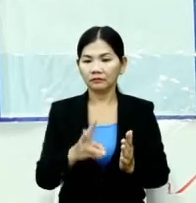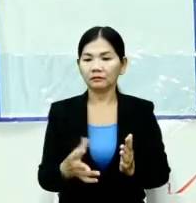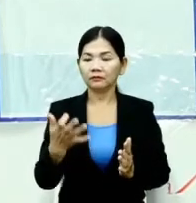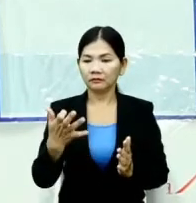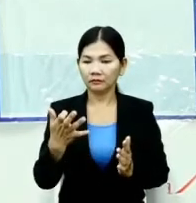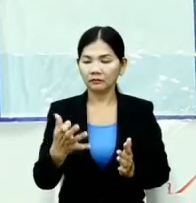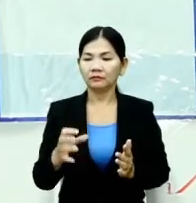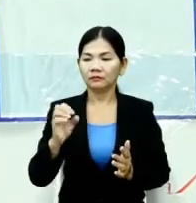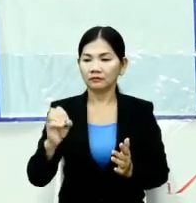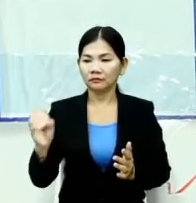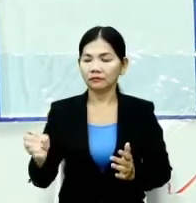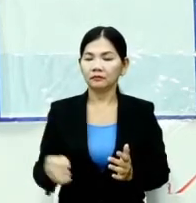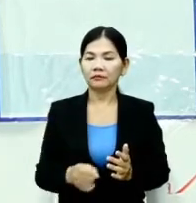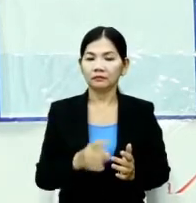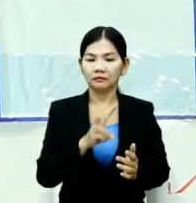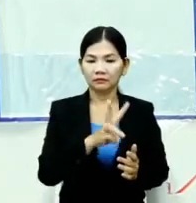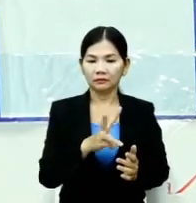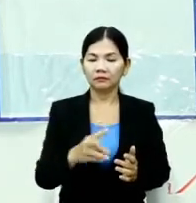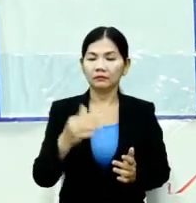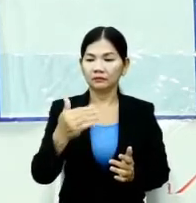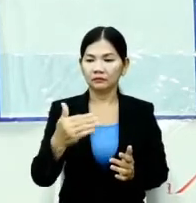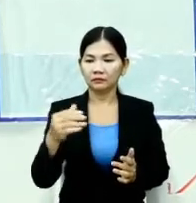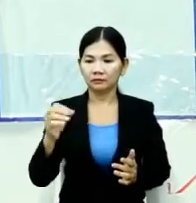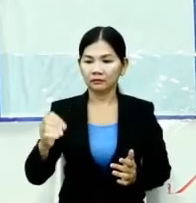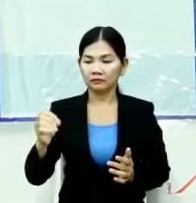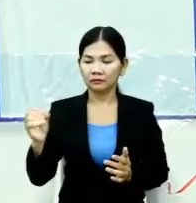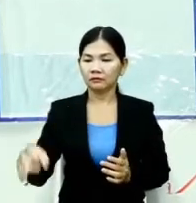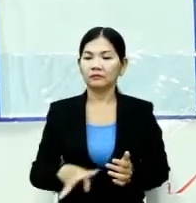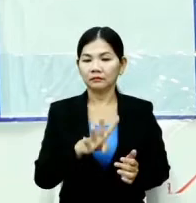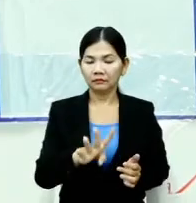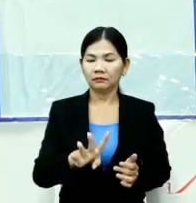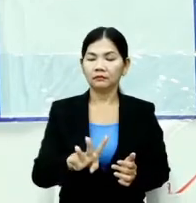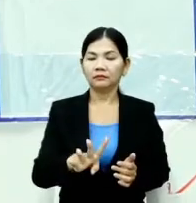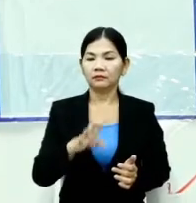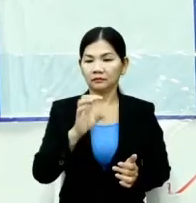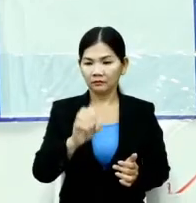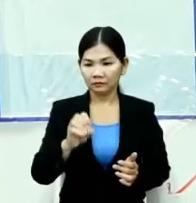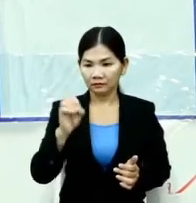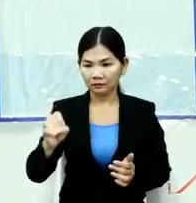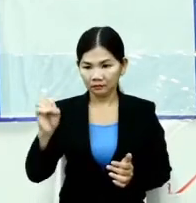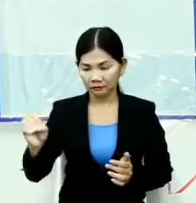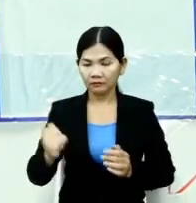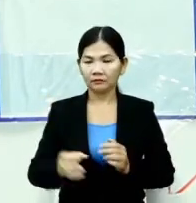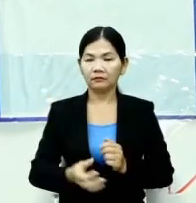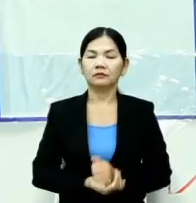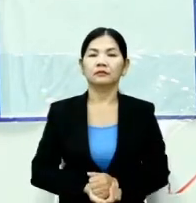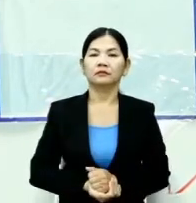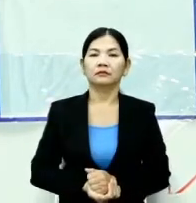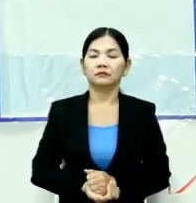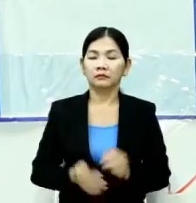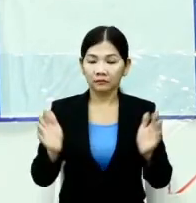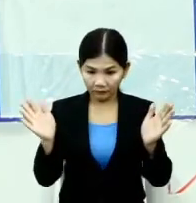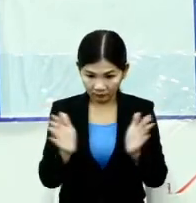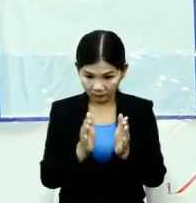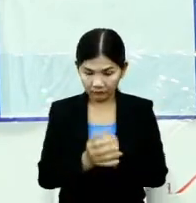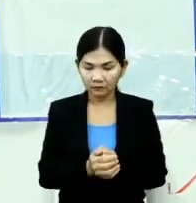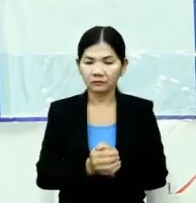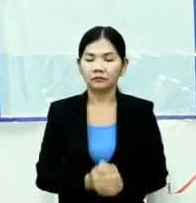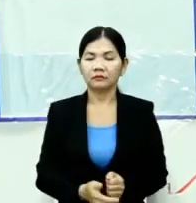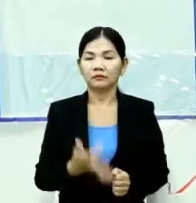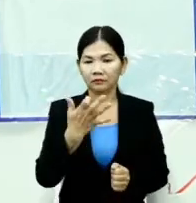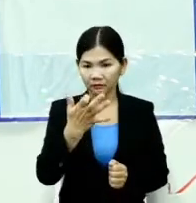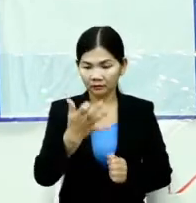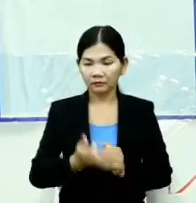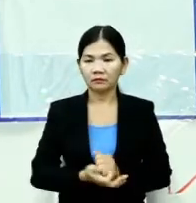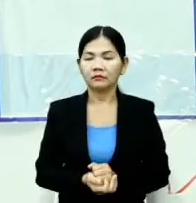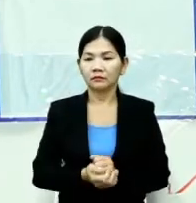3800 3900ចា4000គត់ចាអញ្ចឹងខ្ទង់តូចបន្ទាប់នេះមានជាលេខ8អញ្ចឹ